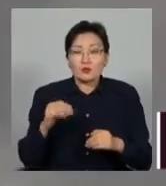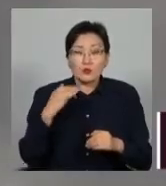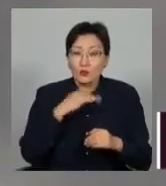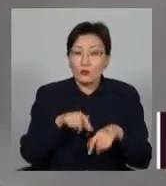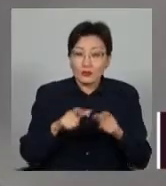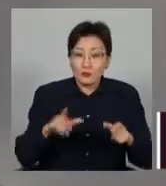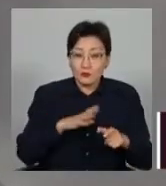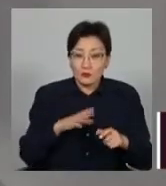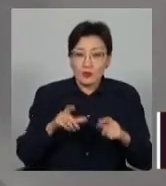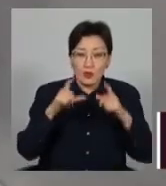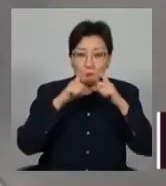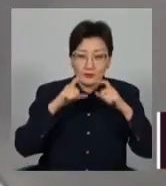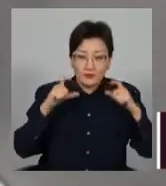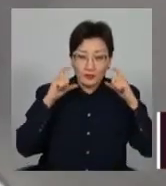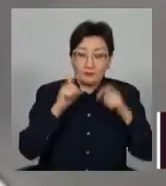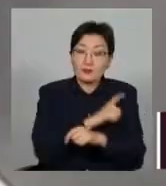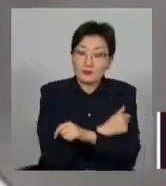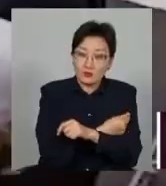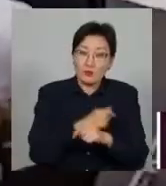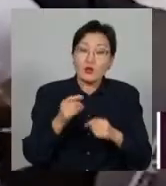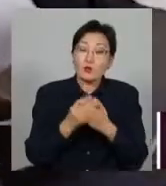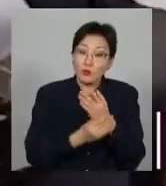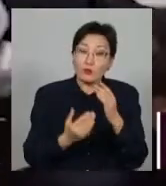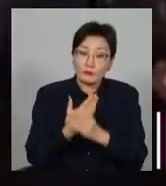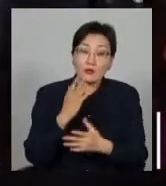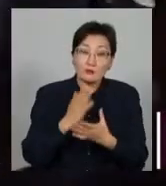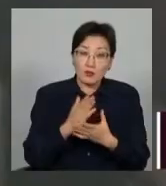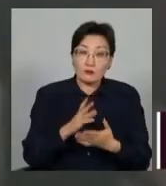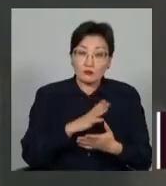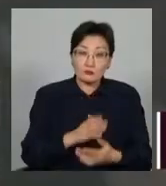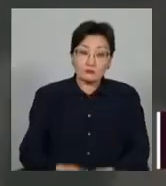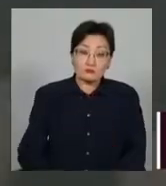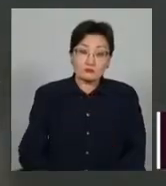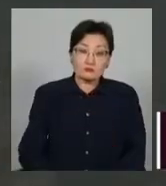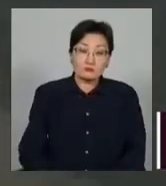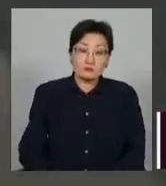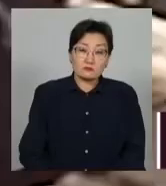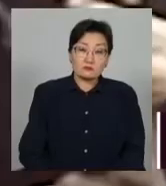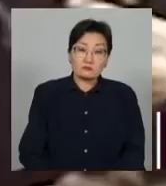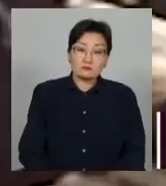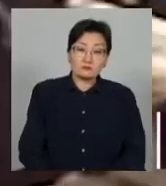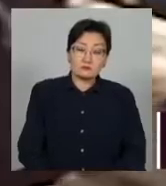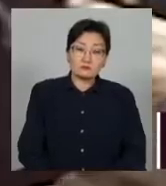болыпты. Барлығы бетін тұмшалап, медициналық қолғап киген деседі. Оразай Нұртай, Ғани Қалуов, Алматы телеарнасы.